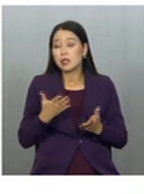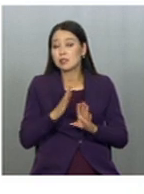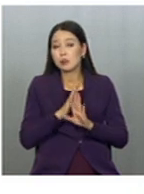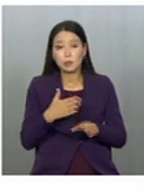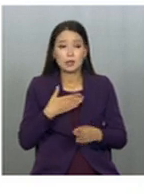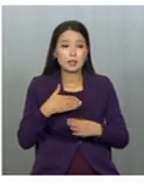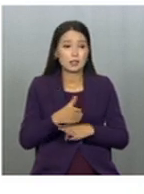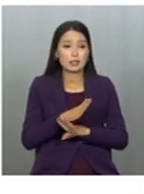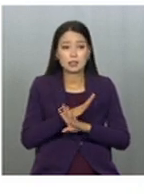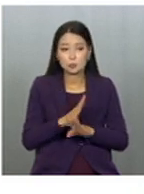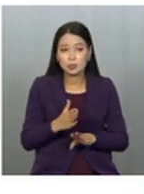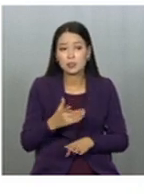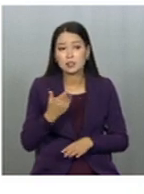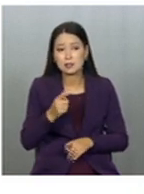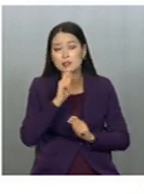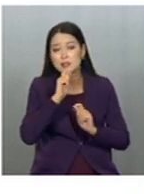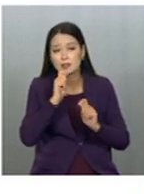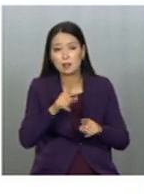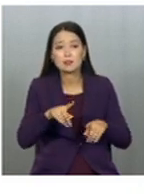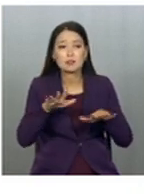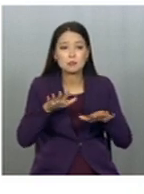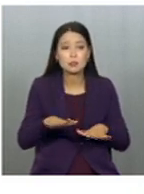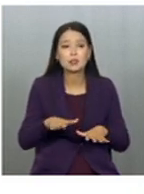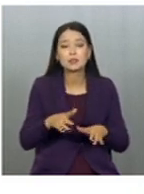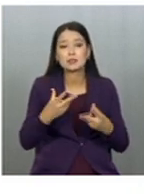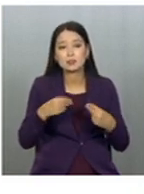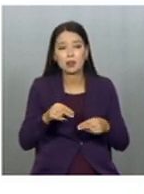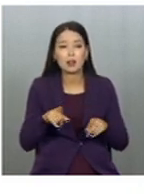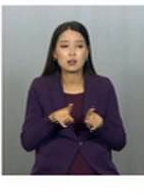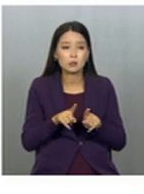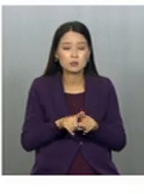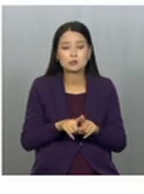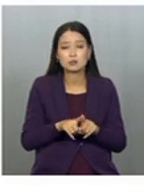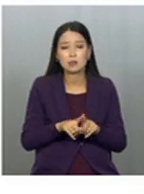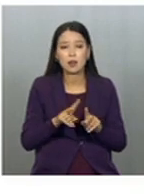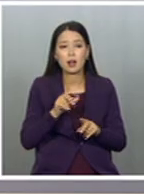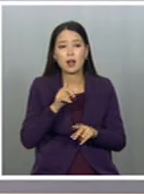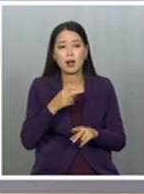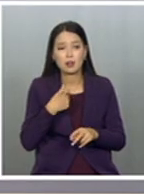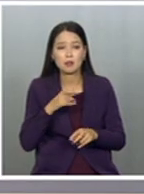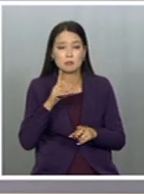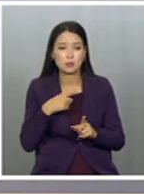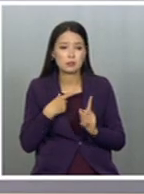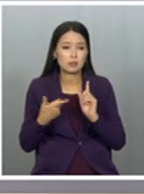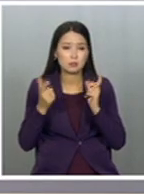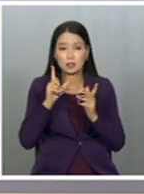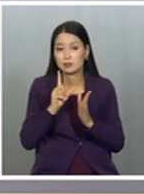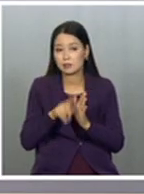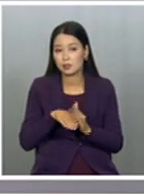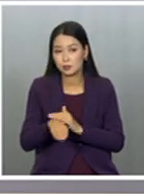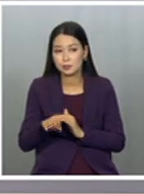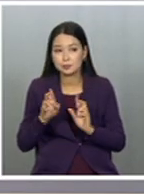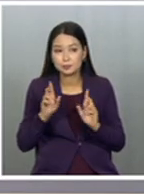жығар едім, сыйладым сағын жерде қалмасын деп, аттатпай адымыңды бұрар едім», дейді. Мінекей оқушылар,